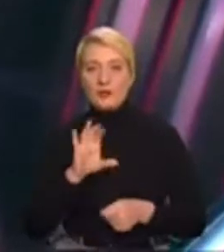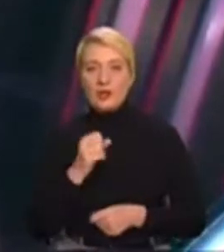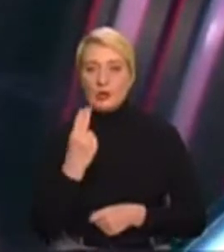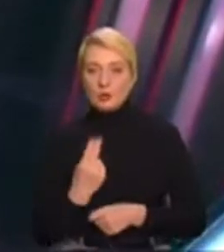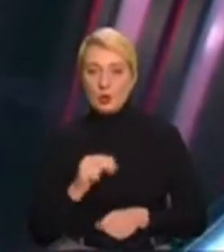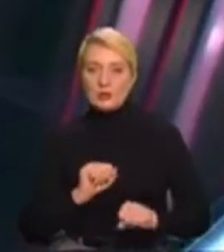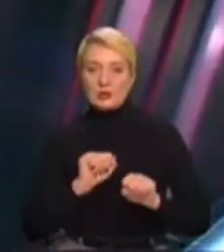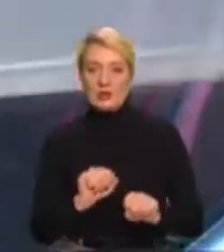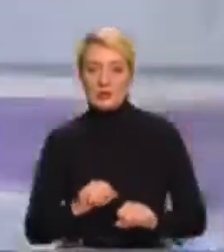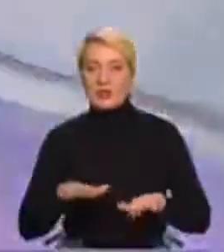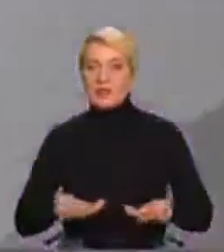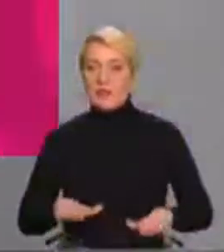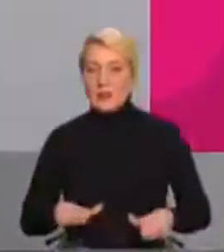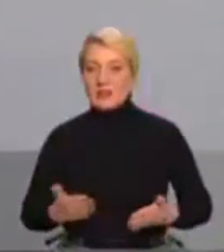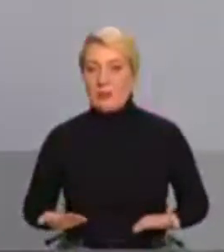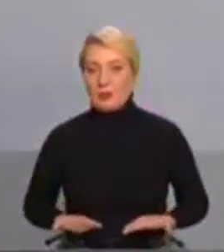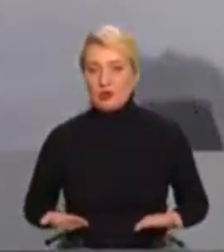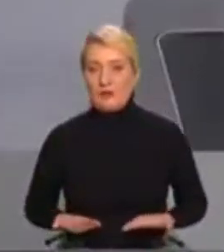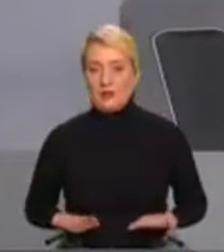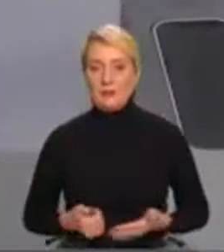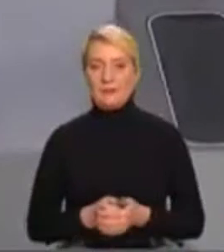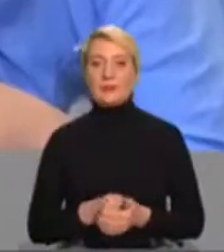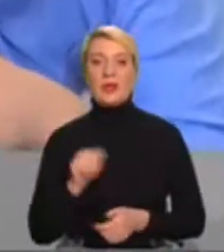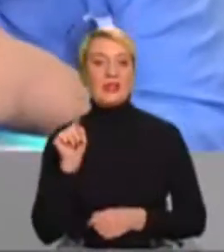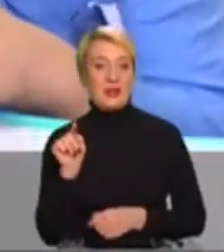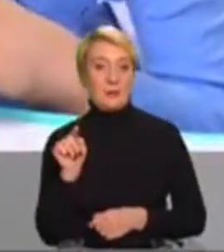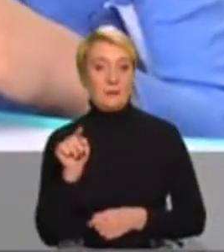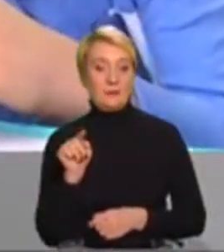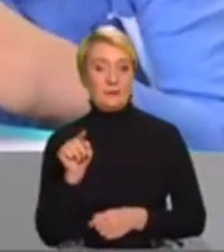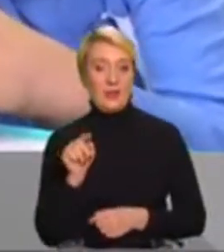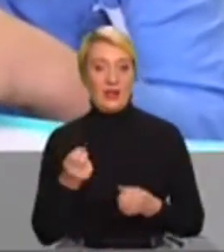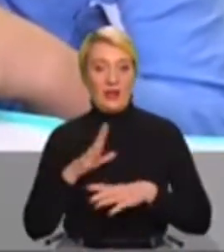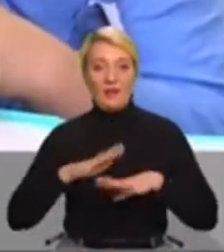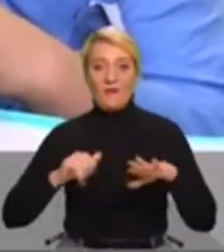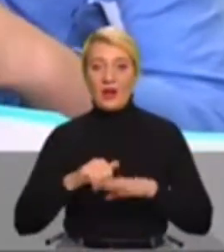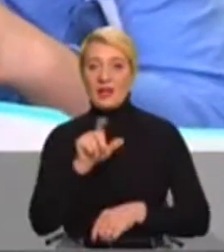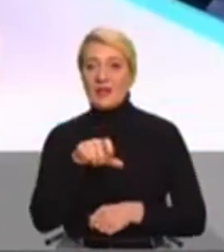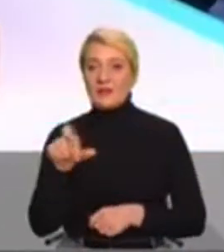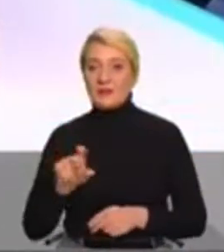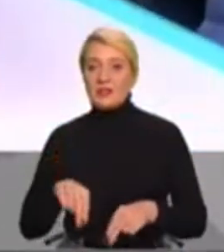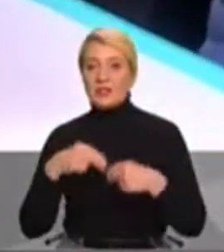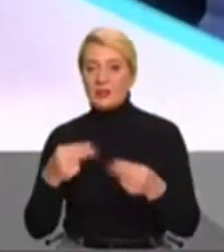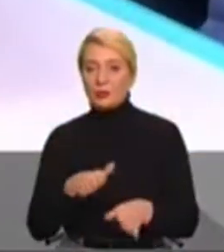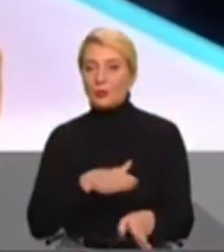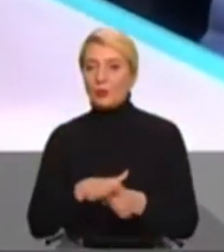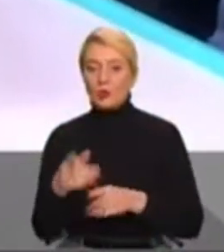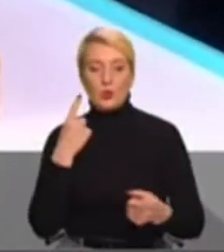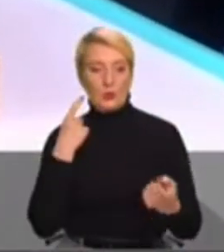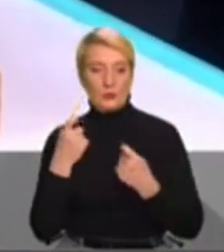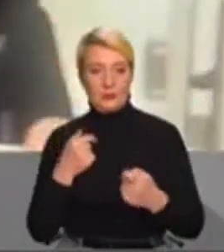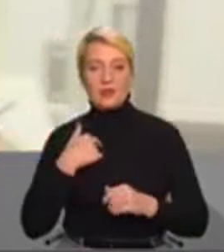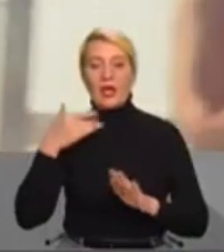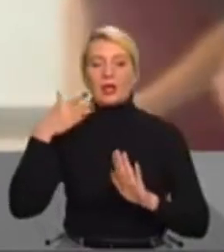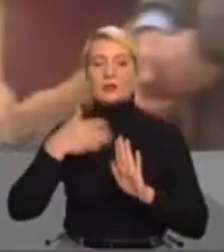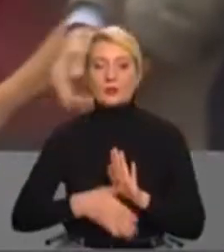за місцем свого проживання. Там фахівці нададуть повну інформацію. Я розумію,